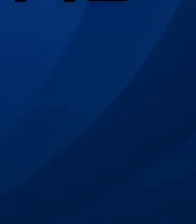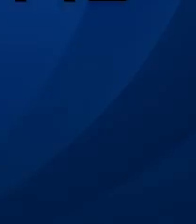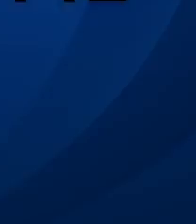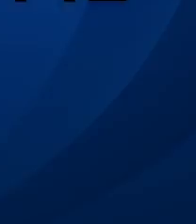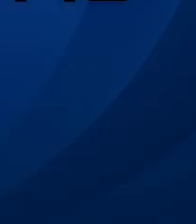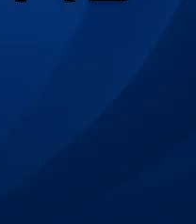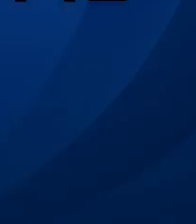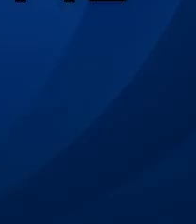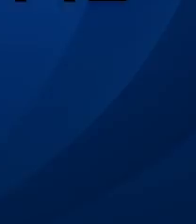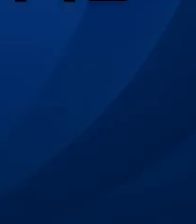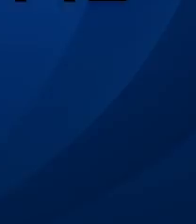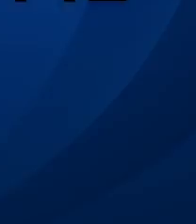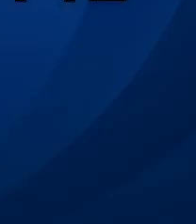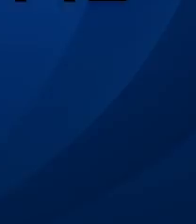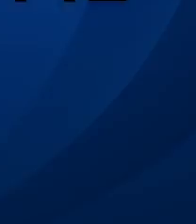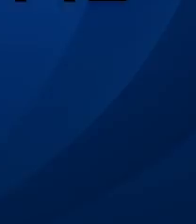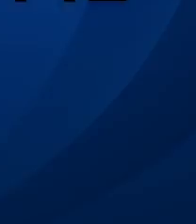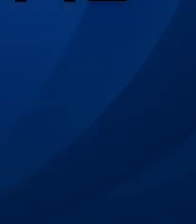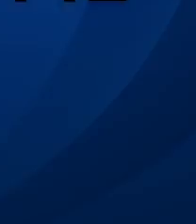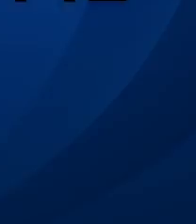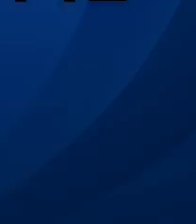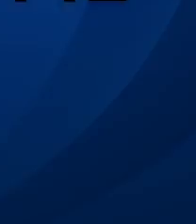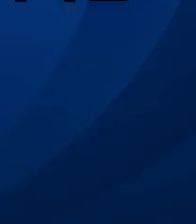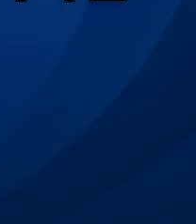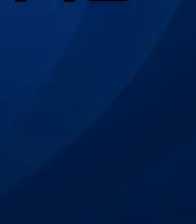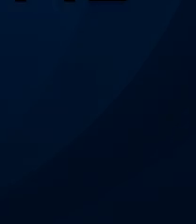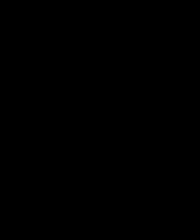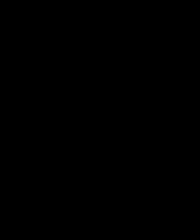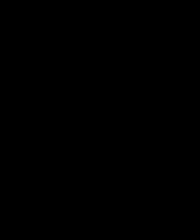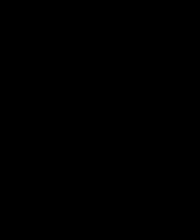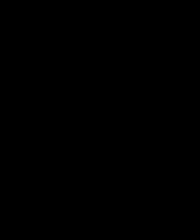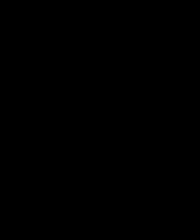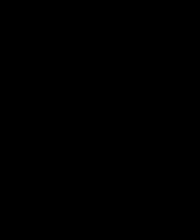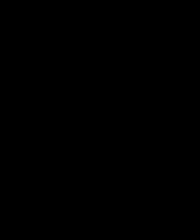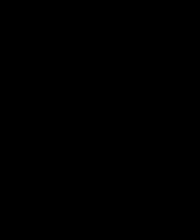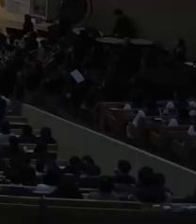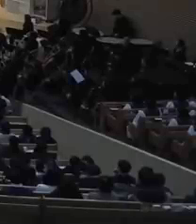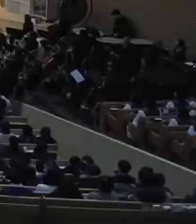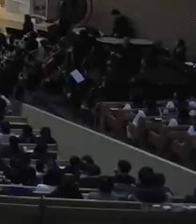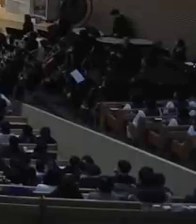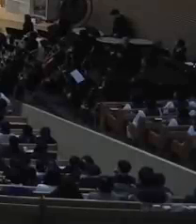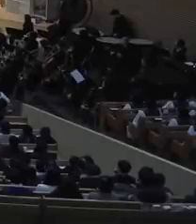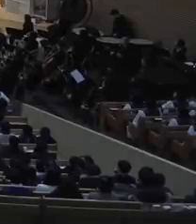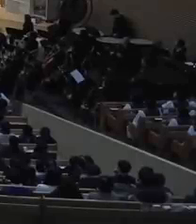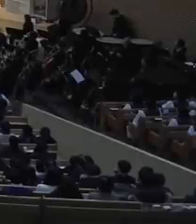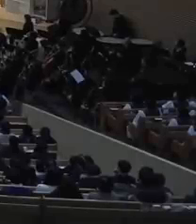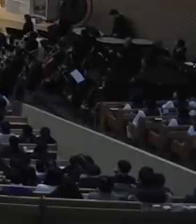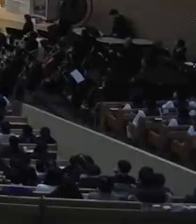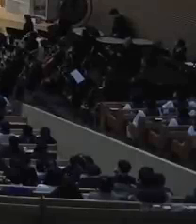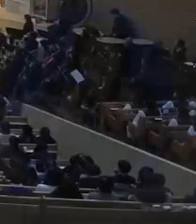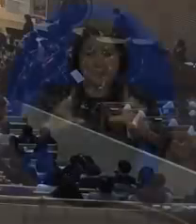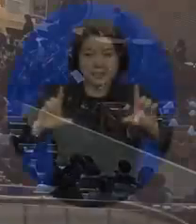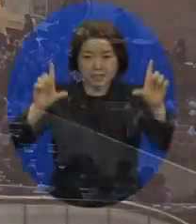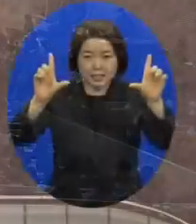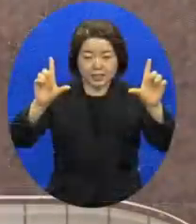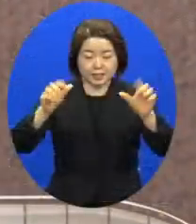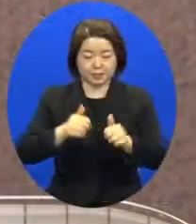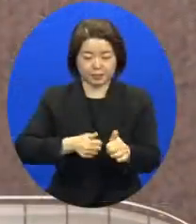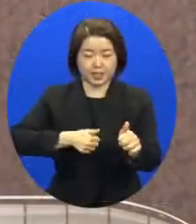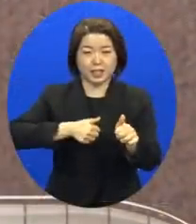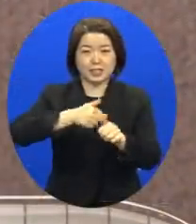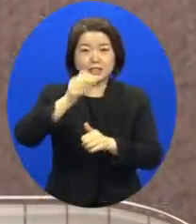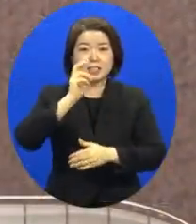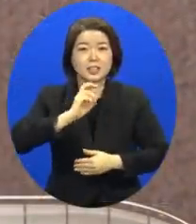하나님이시니 내가 그를 높이 이러다 암에 새는 승리의 노래를